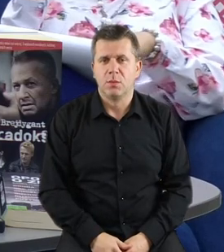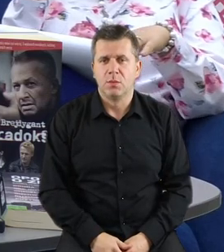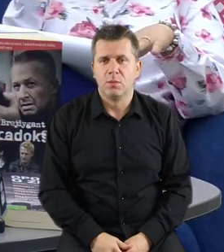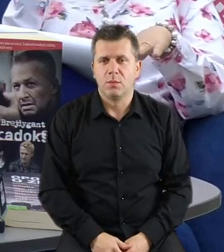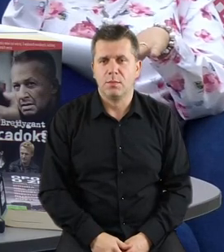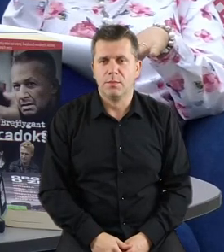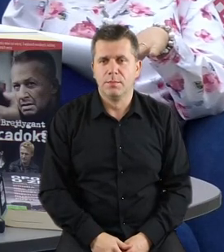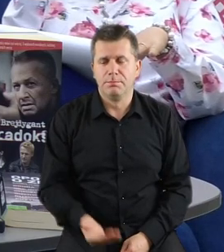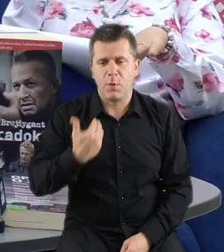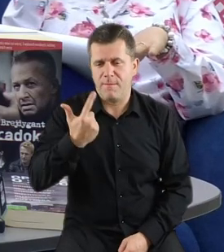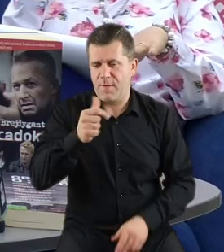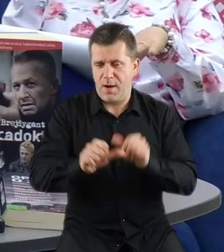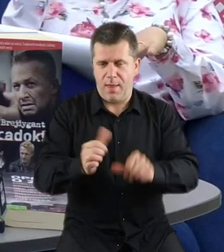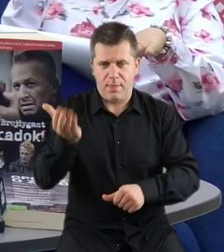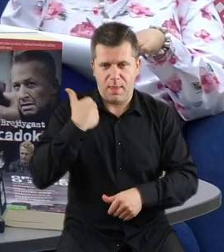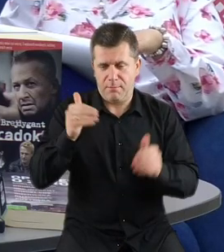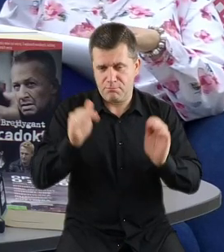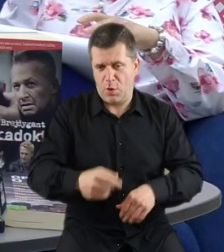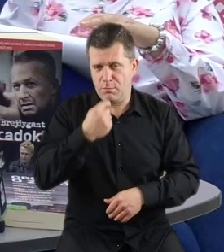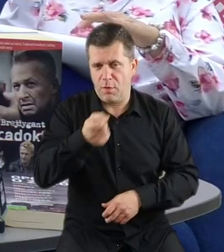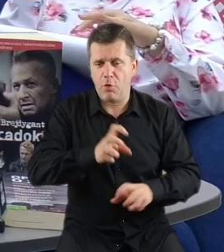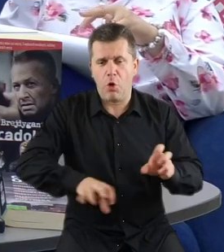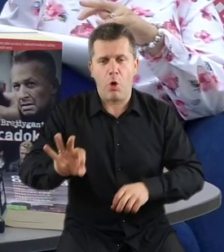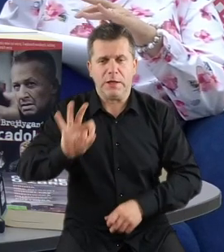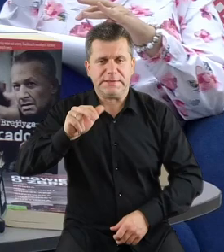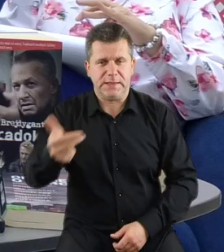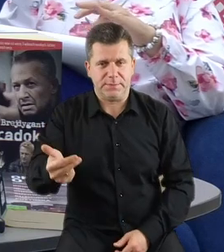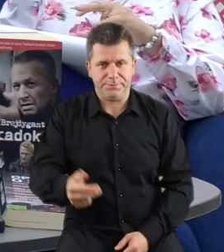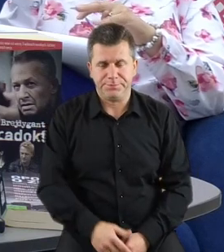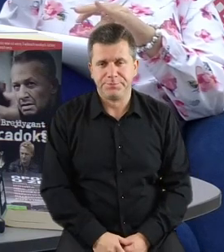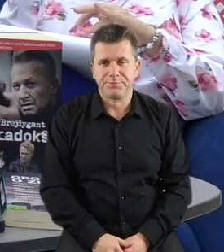no układ wyszedł 2 lata temu, więc mogę powiedzieć, że chodziło o syna, tak?